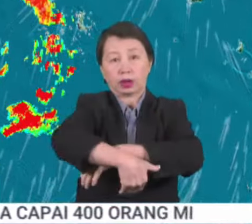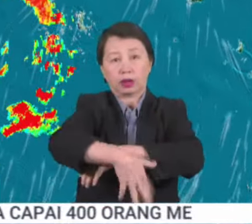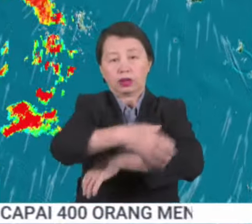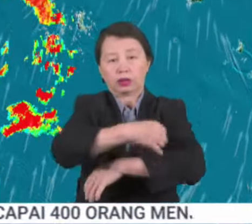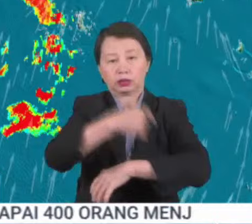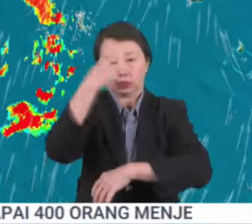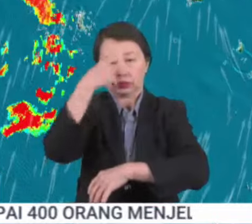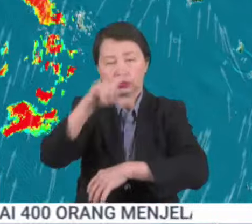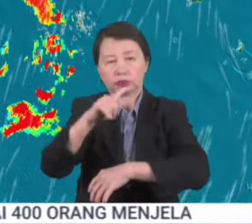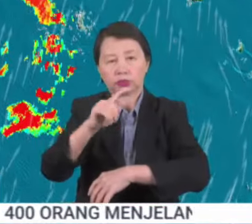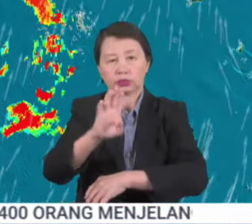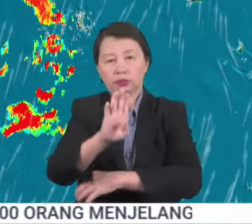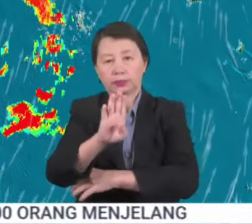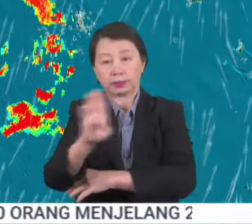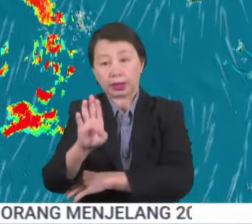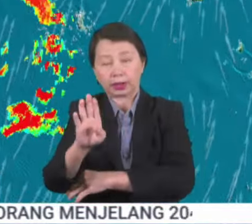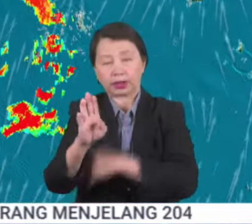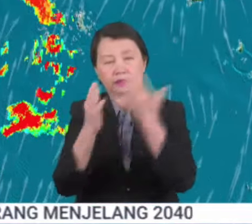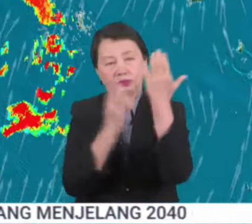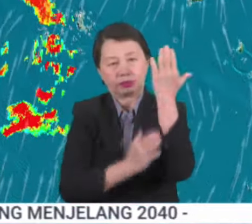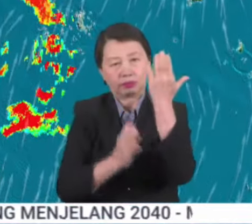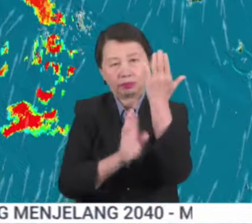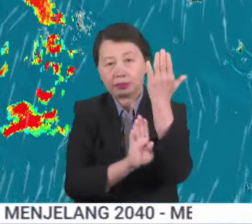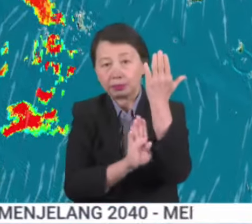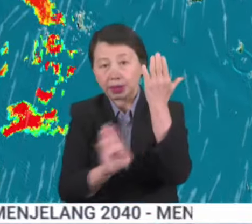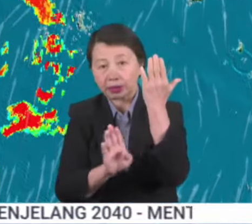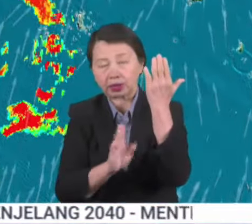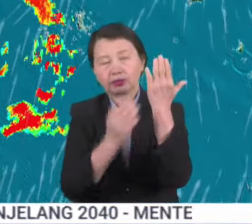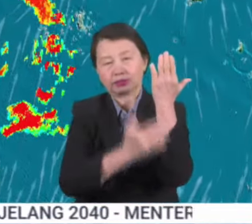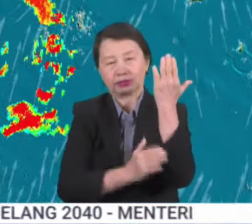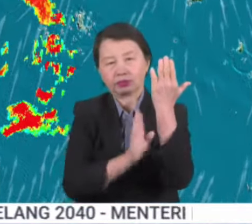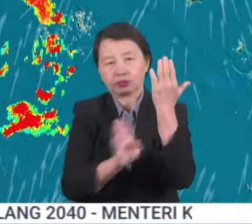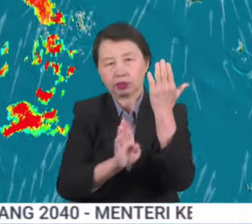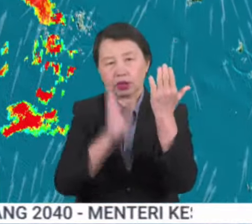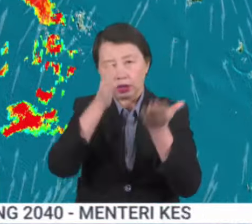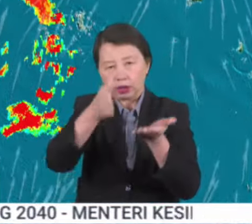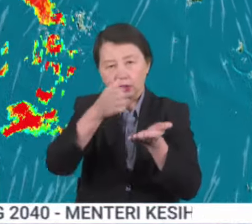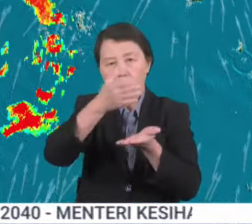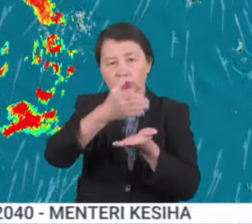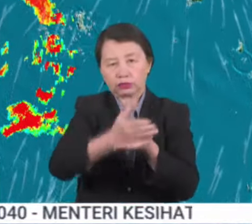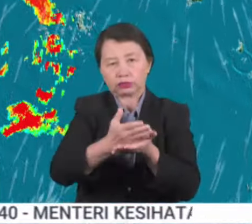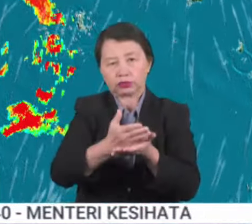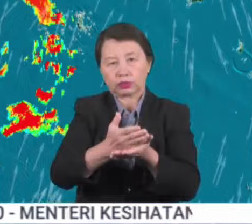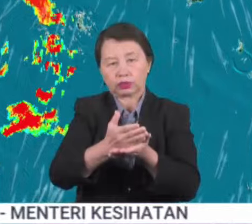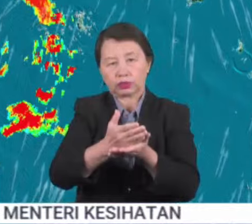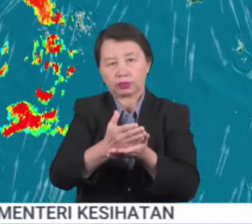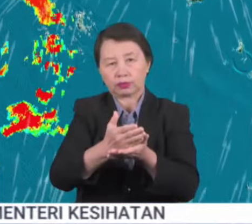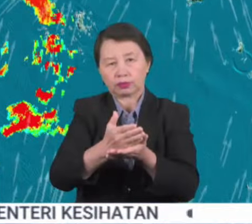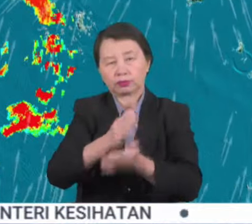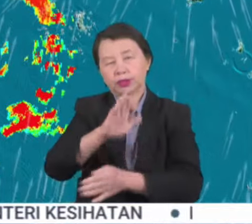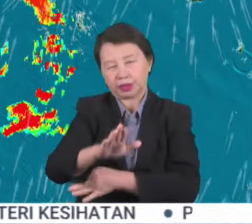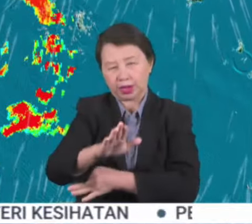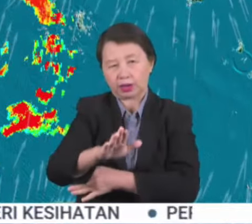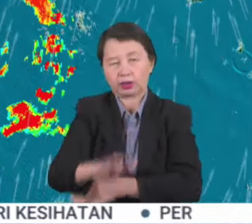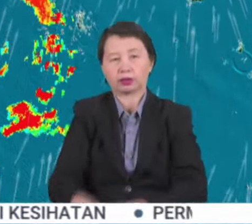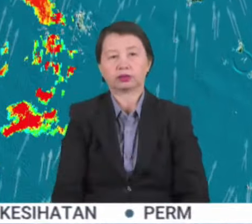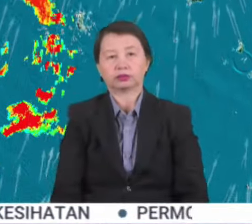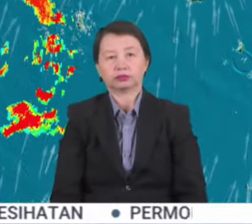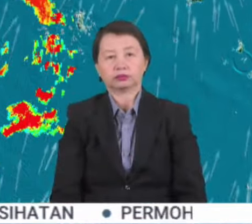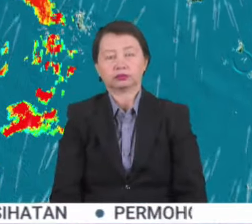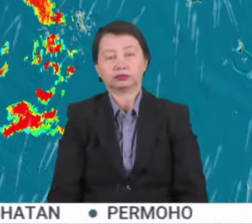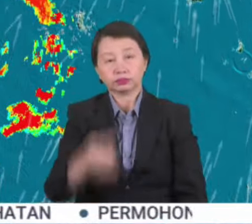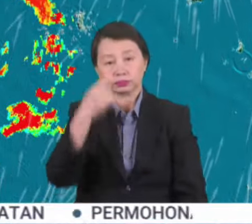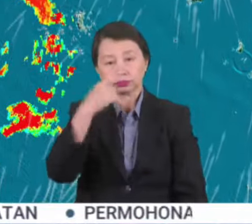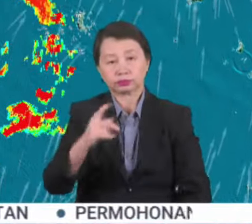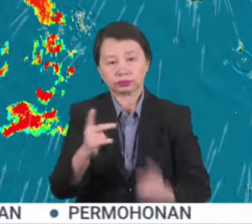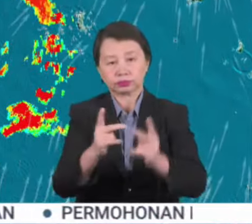manakala untuk bahagian barat Semenanjung ini berpotensi untuk berangsur reda hingga ke lewat petang nanti.